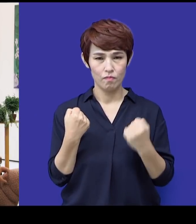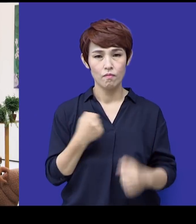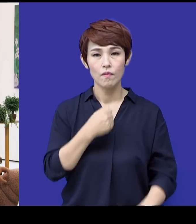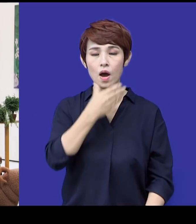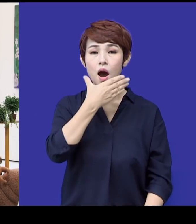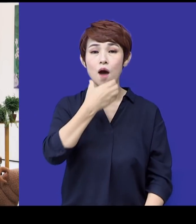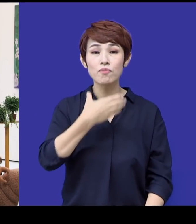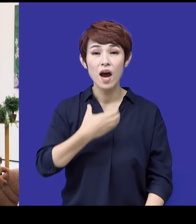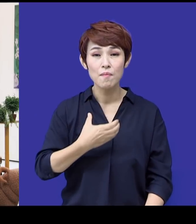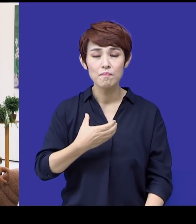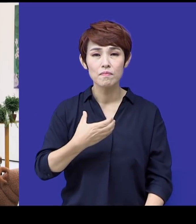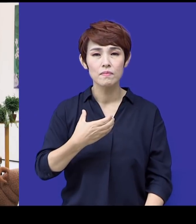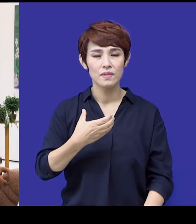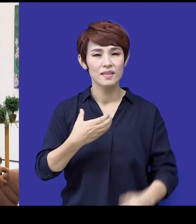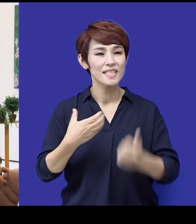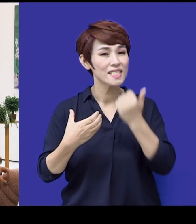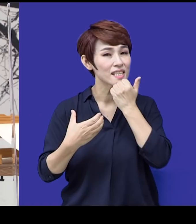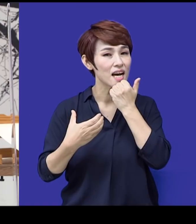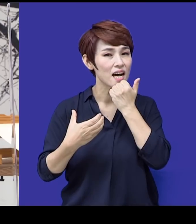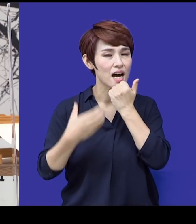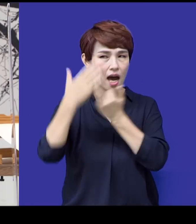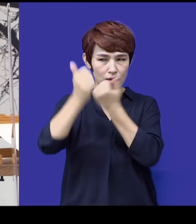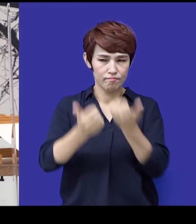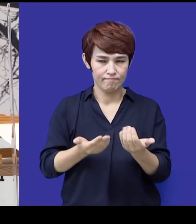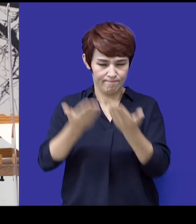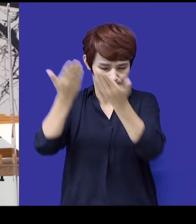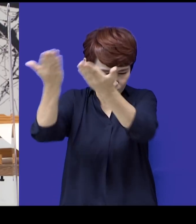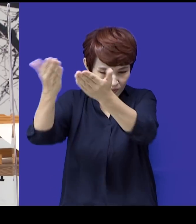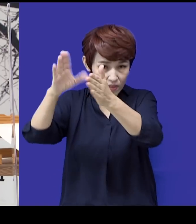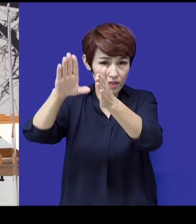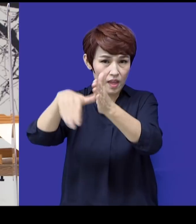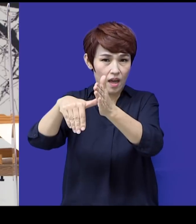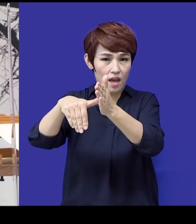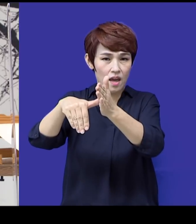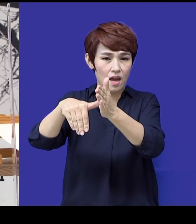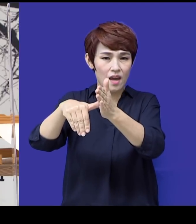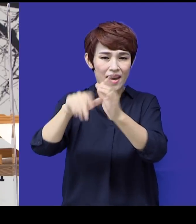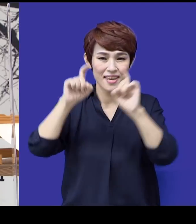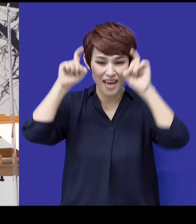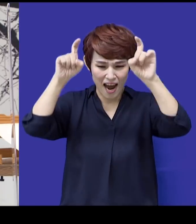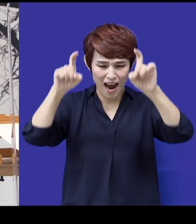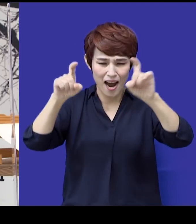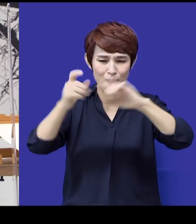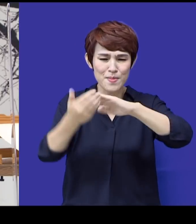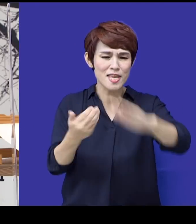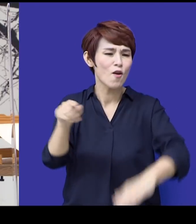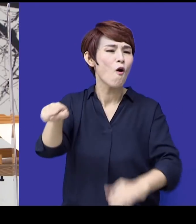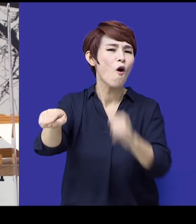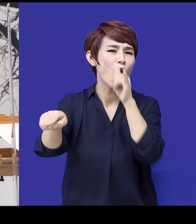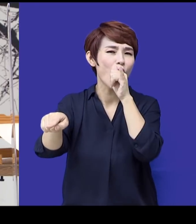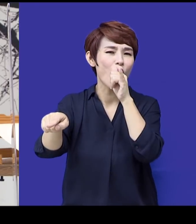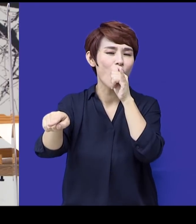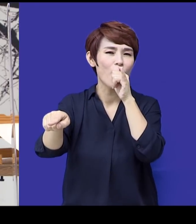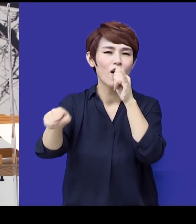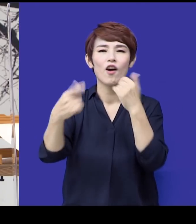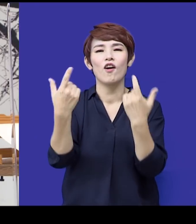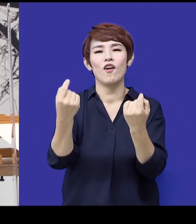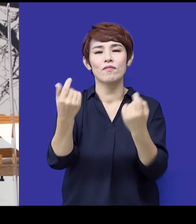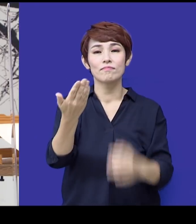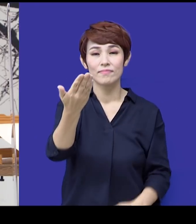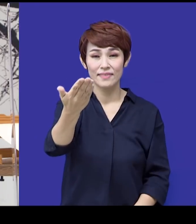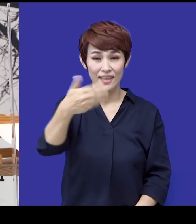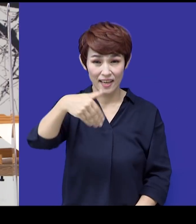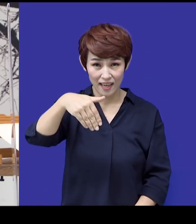아브라함이 이렇게 아들을 바칠 때 올라갔을 때 양이 있었던 것처럼 우리 선생님의